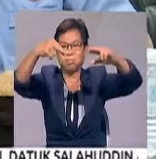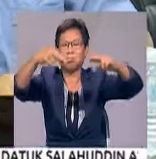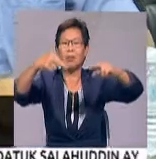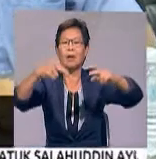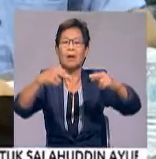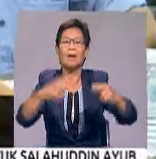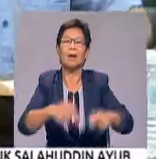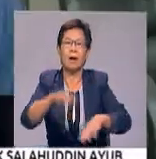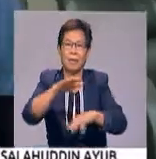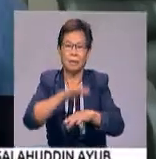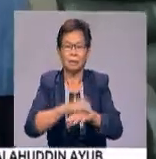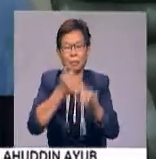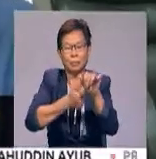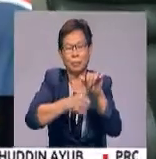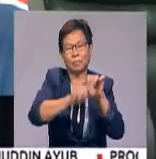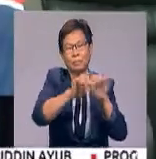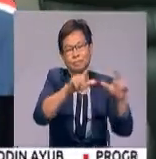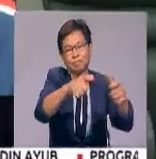setiap